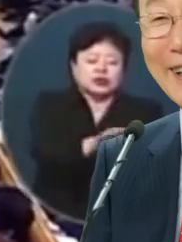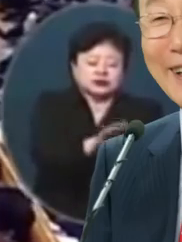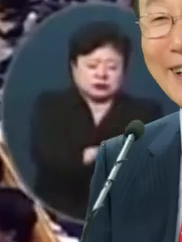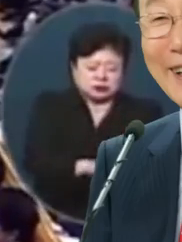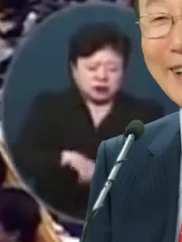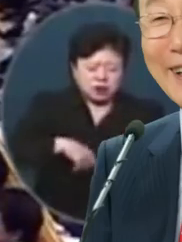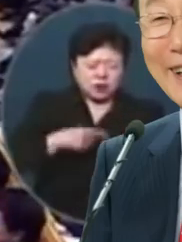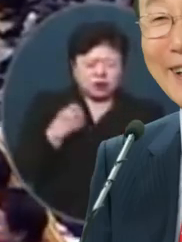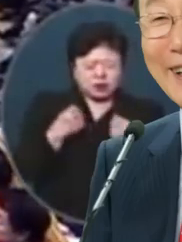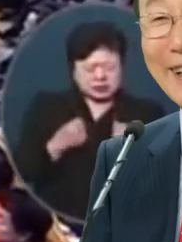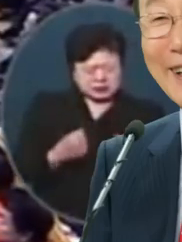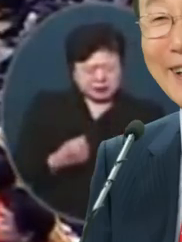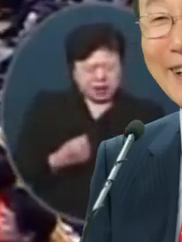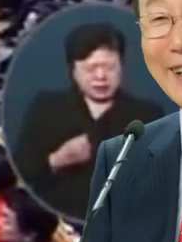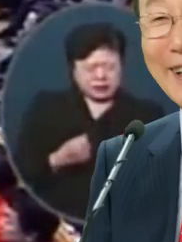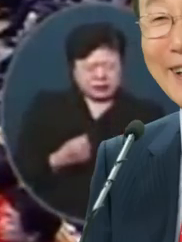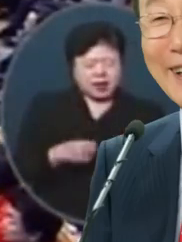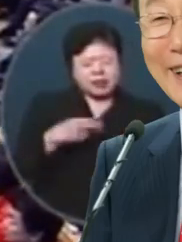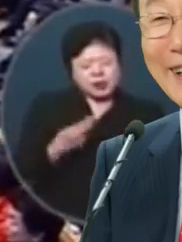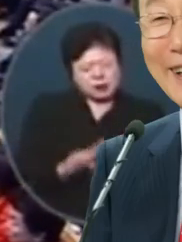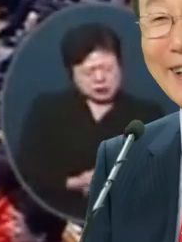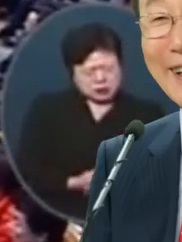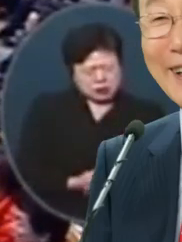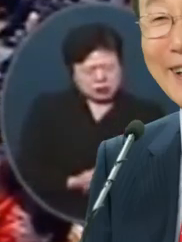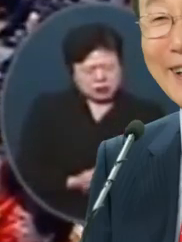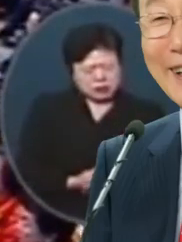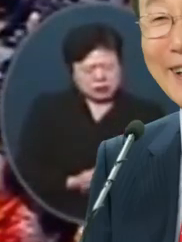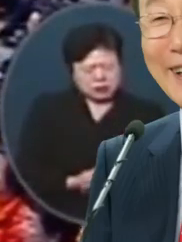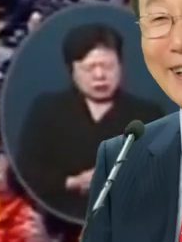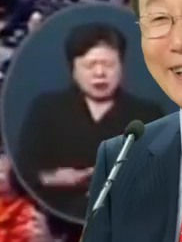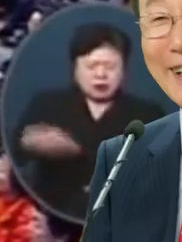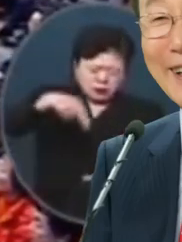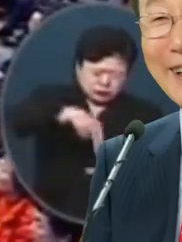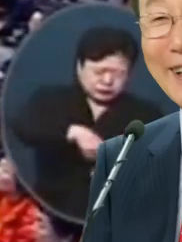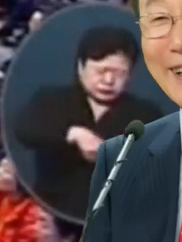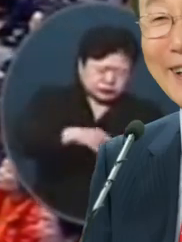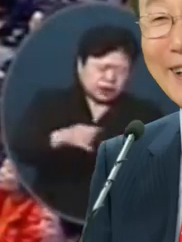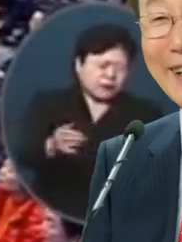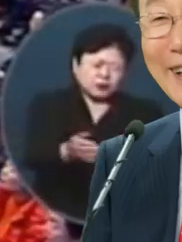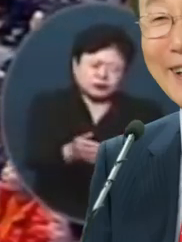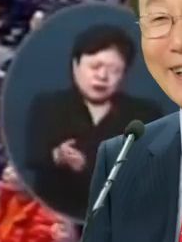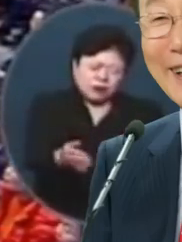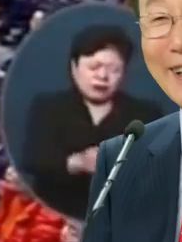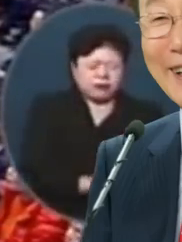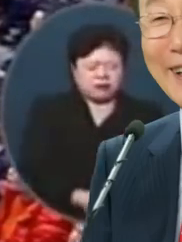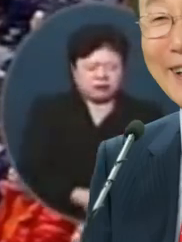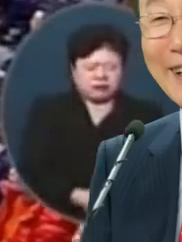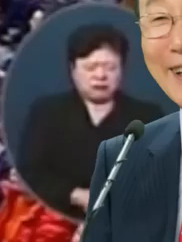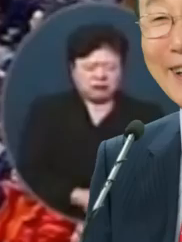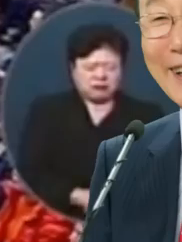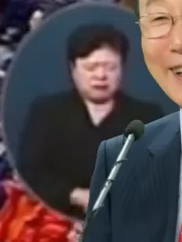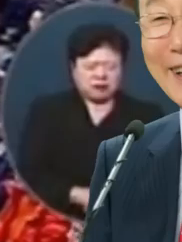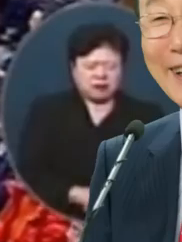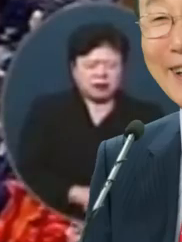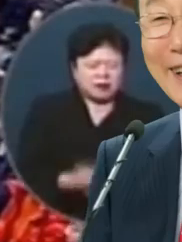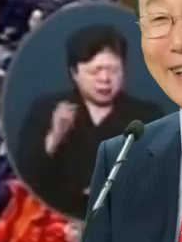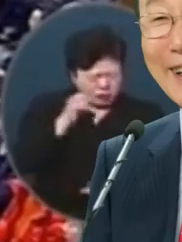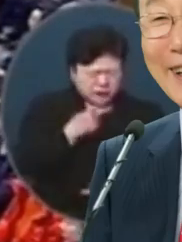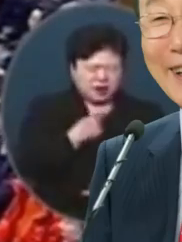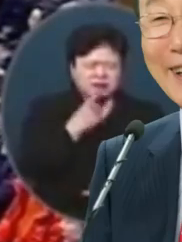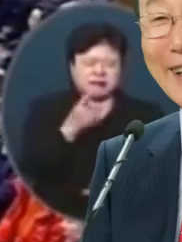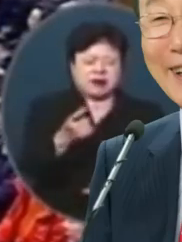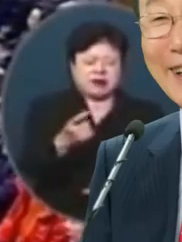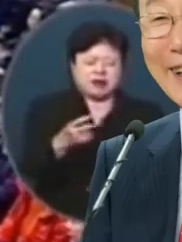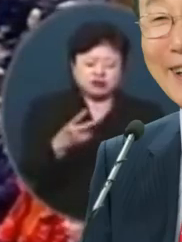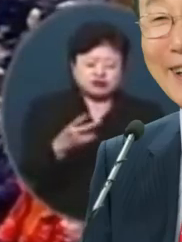홀로 있어 넘어지고 붙들어 일으킬 자가 없는 자에게는 화가 있으리라 또